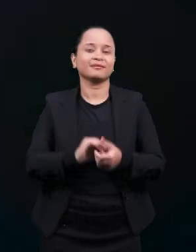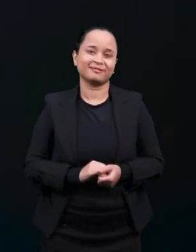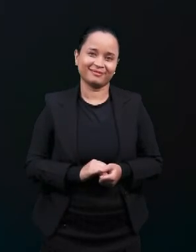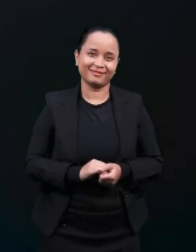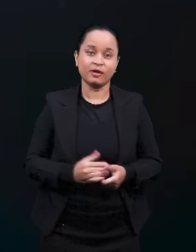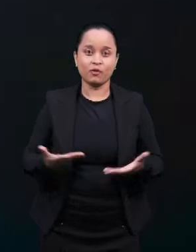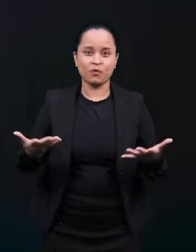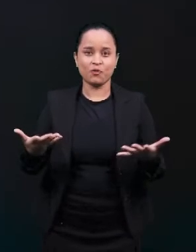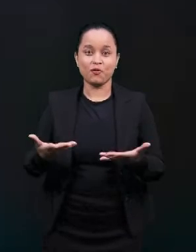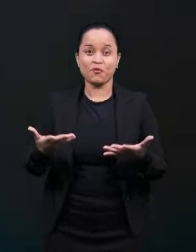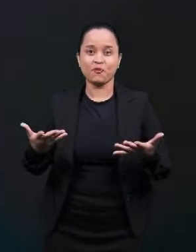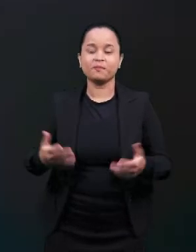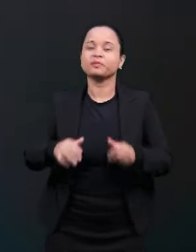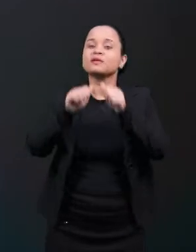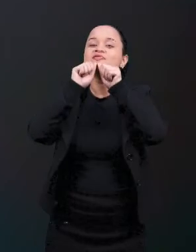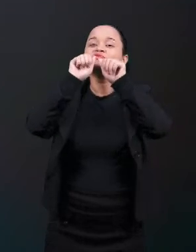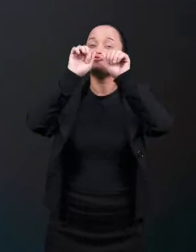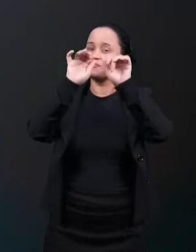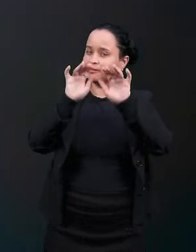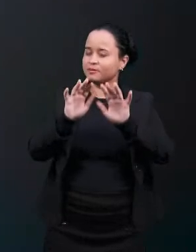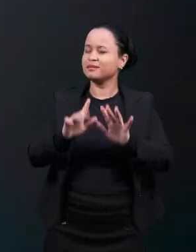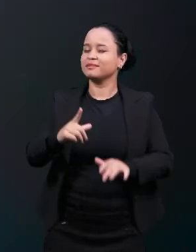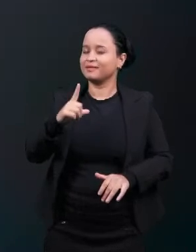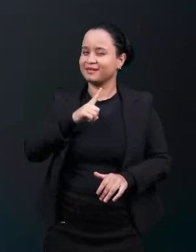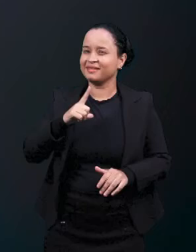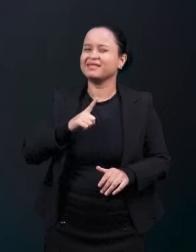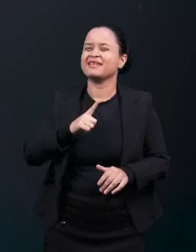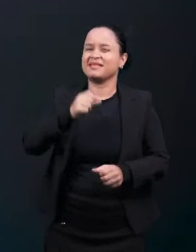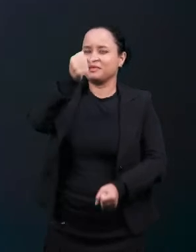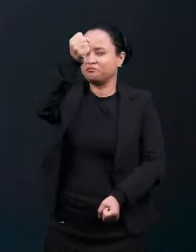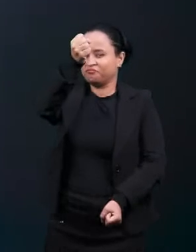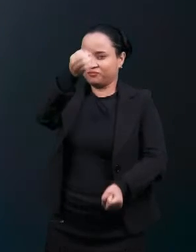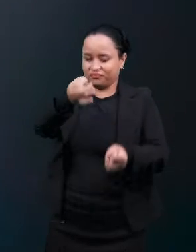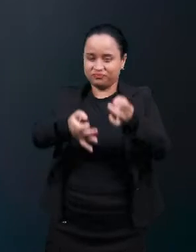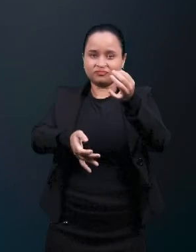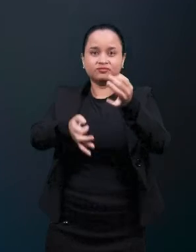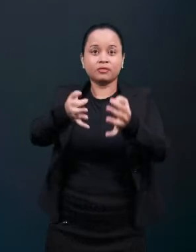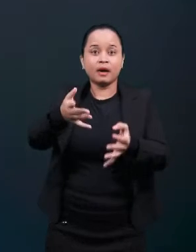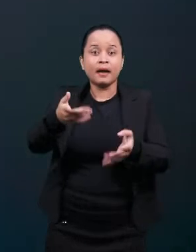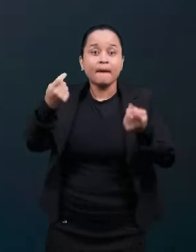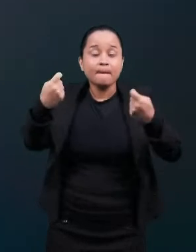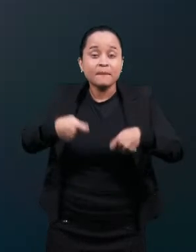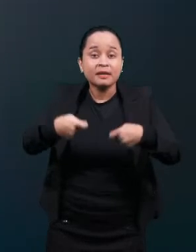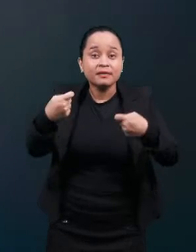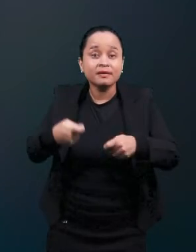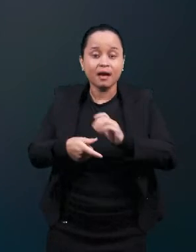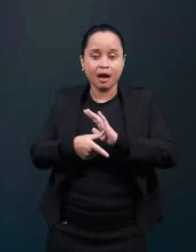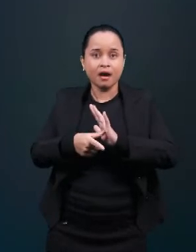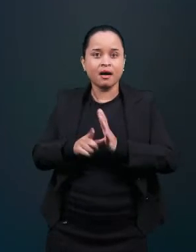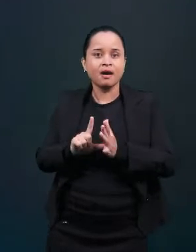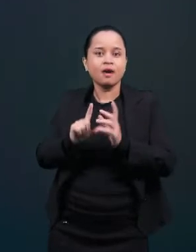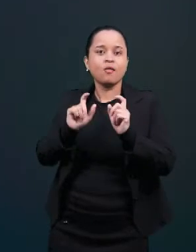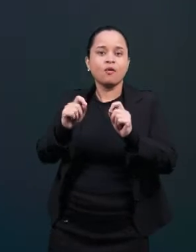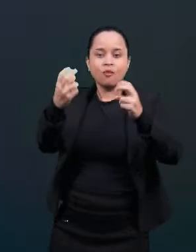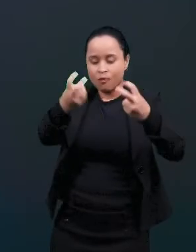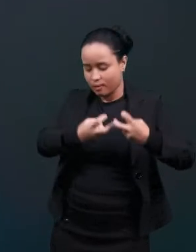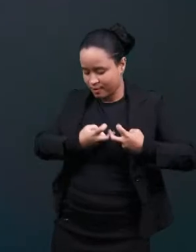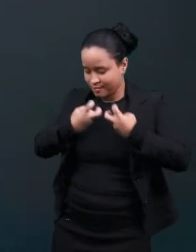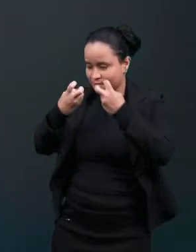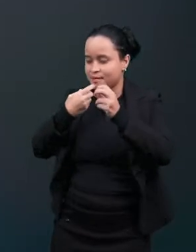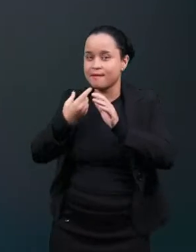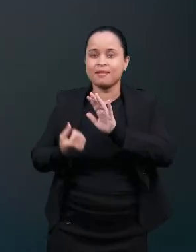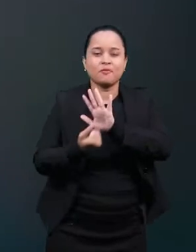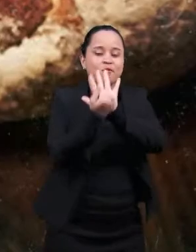Сегодня благословения будут излиты обильно. Достаточно воззвать о крови